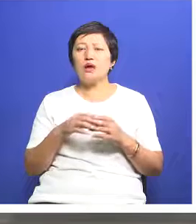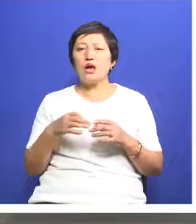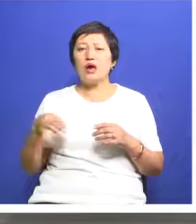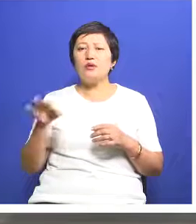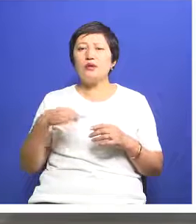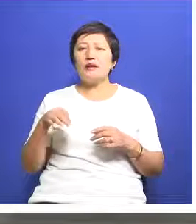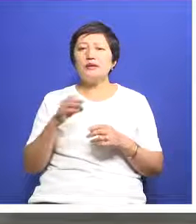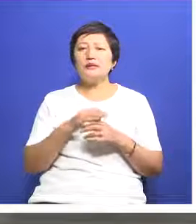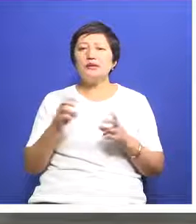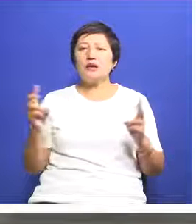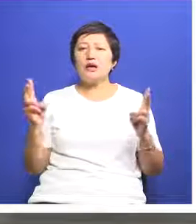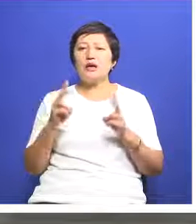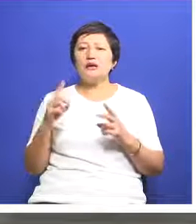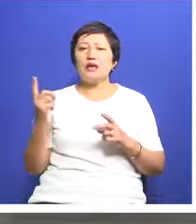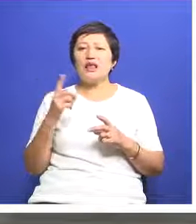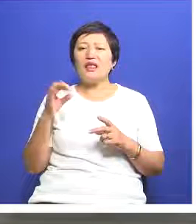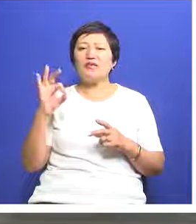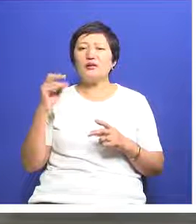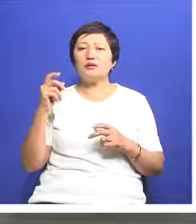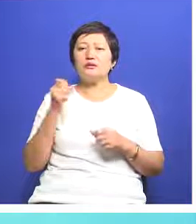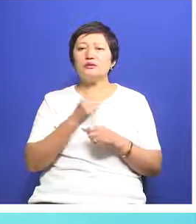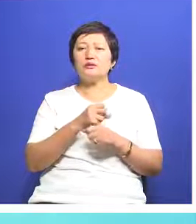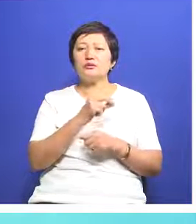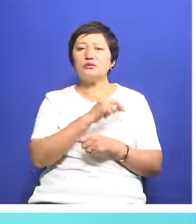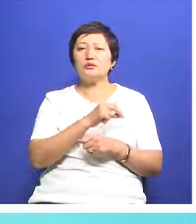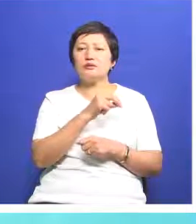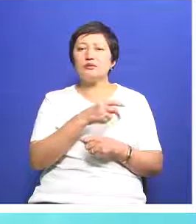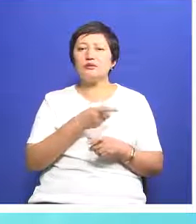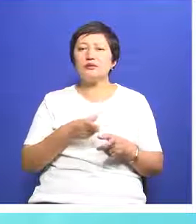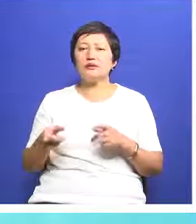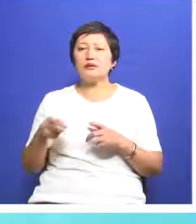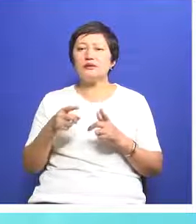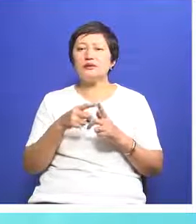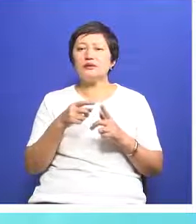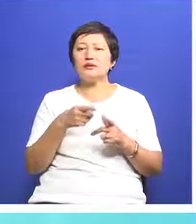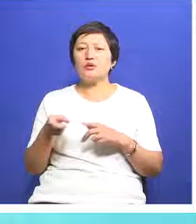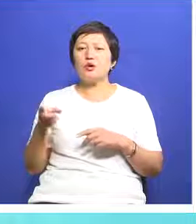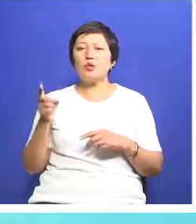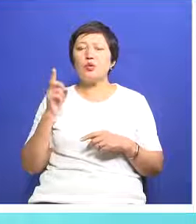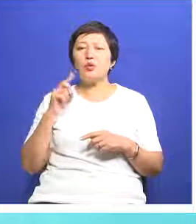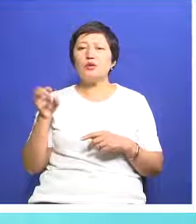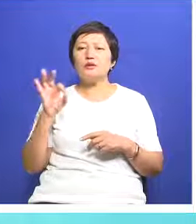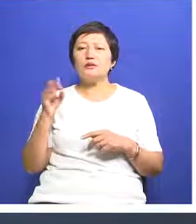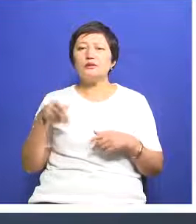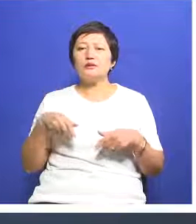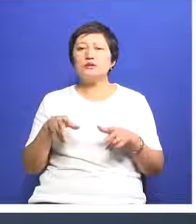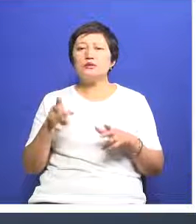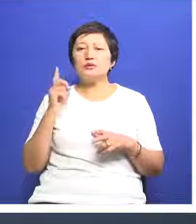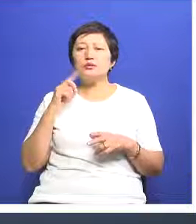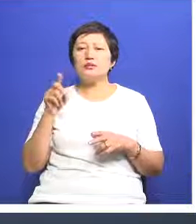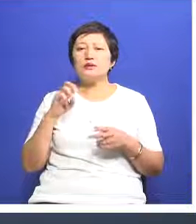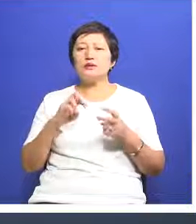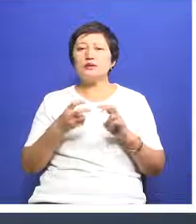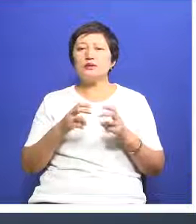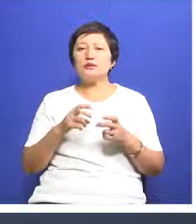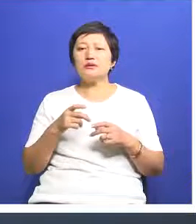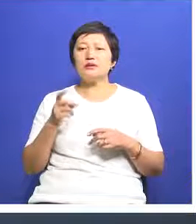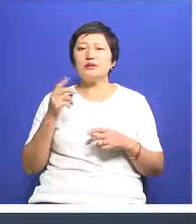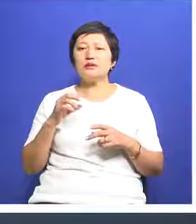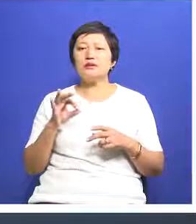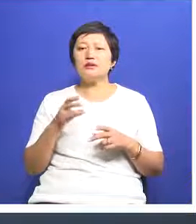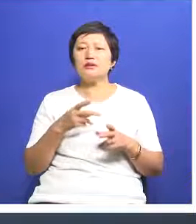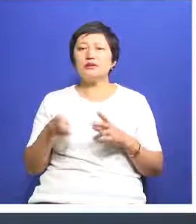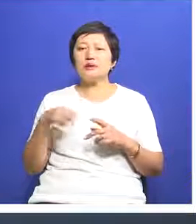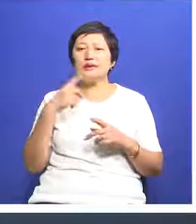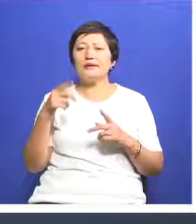Аудан әкімі кездесуде алдымен инфрақұрылым жұмыстарының жүргізілу барысымен таныстырды. Көгілдір отын мен жол, су мәселелерін қозғап, кешенді